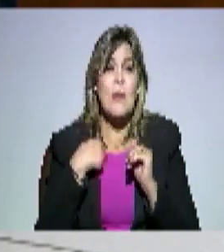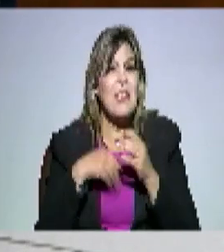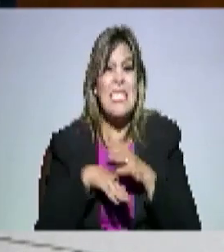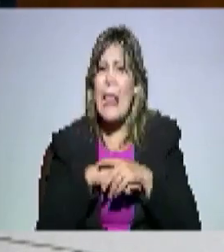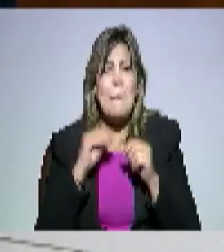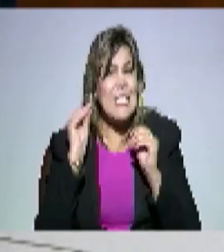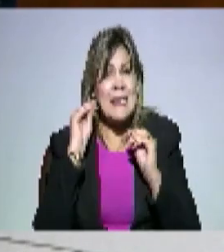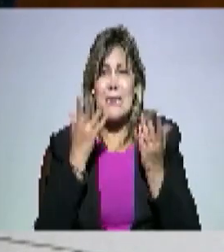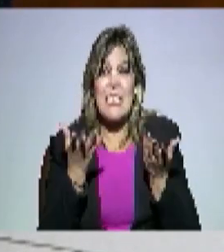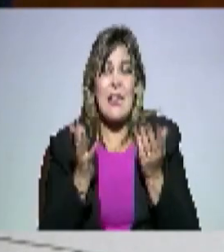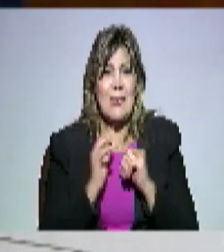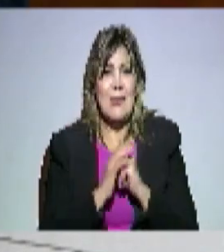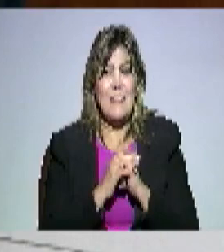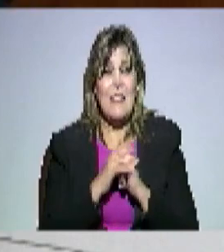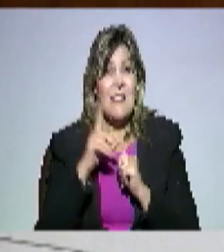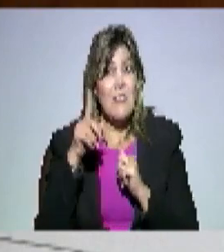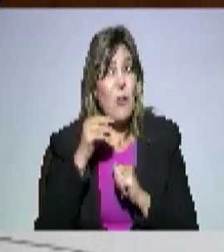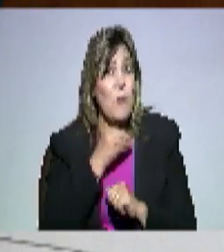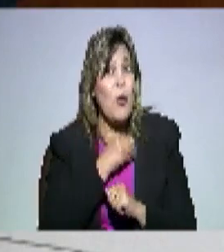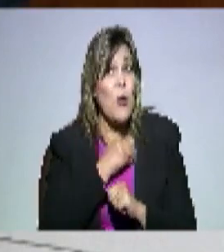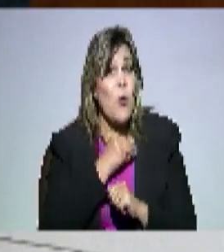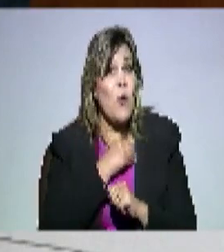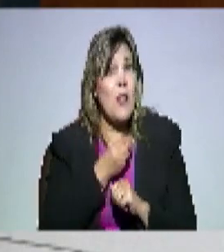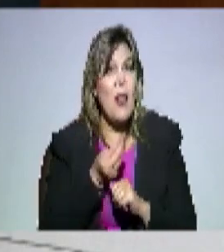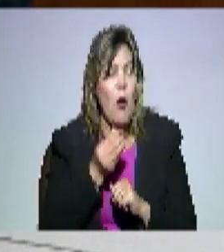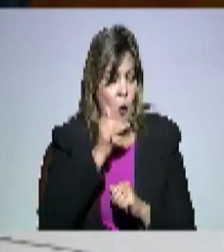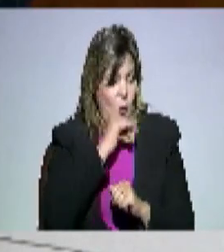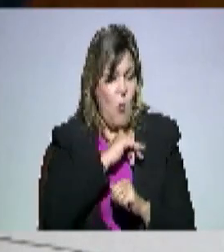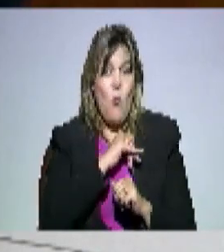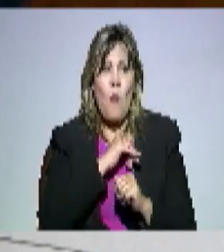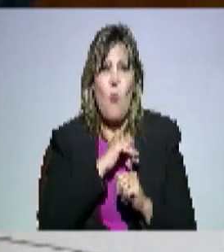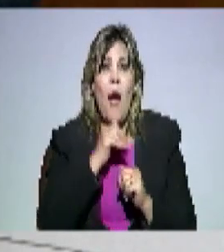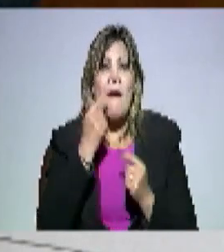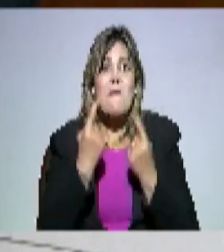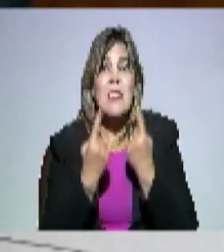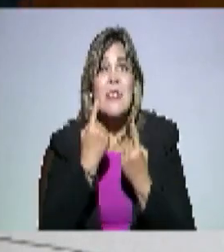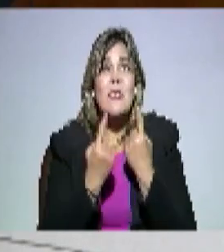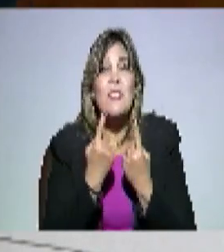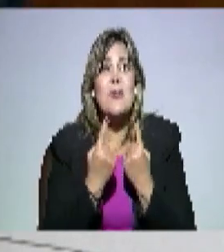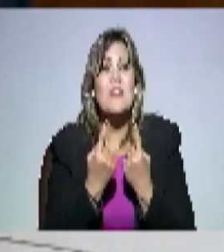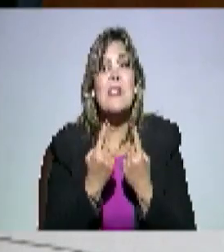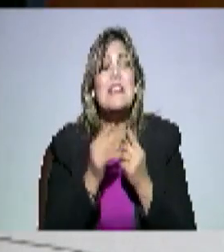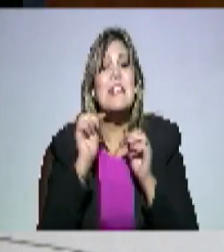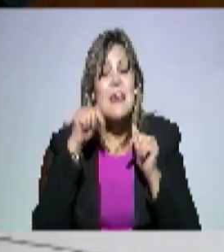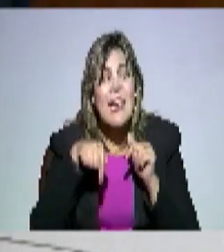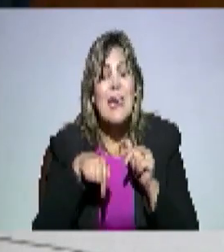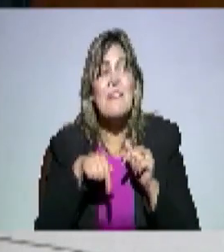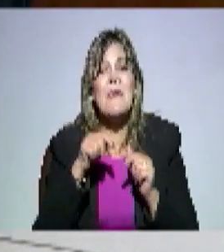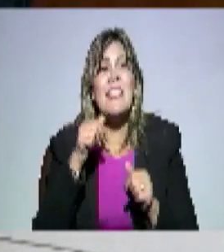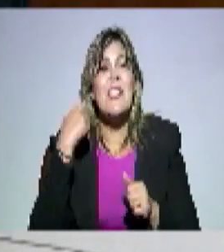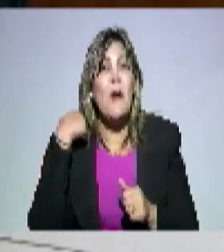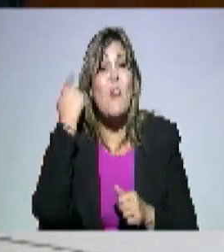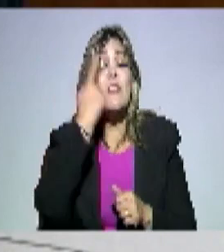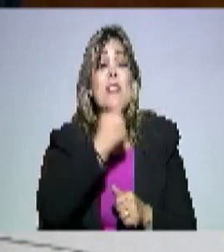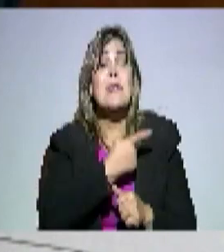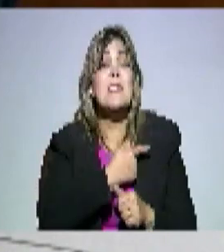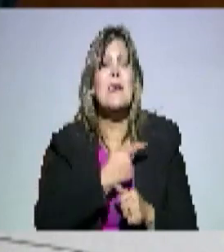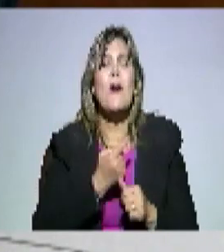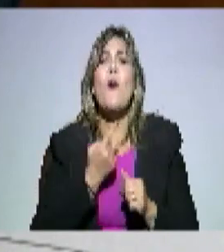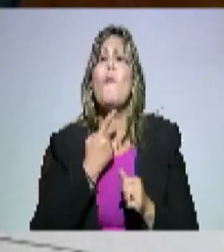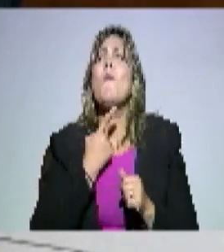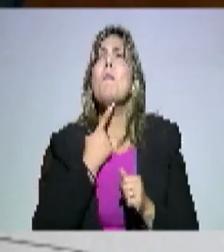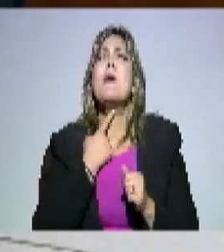ننفذها ازاي فربنا يقوم زارع فلسطينا قديسين مستمتعين بحياه الصلاه